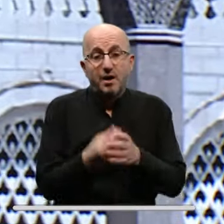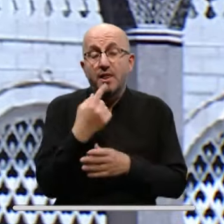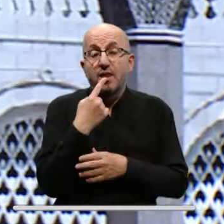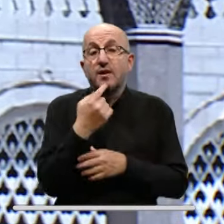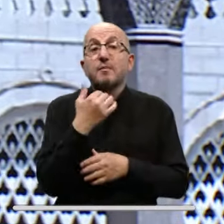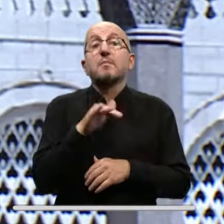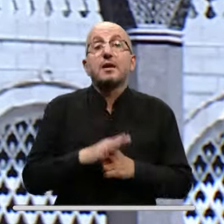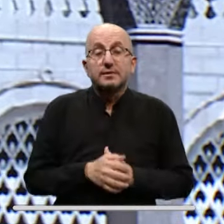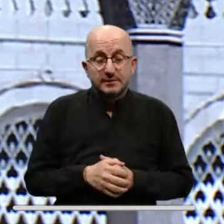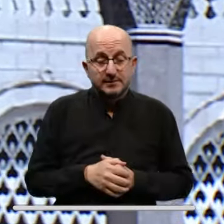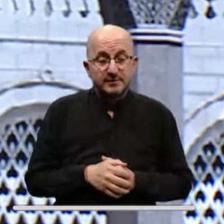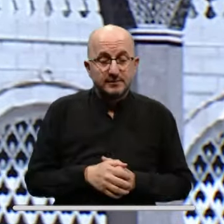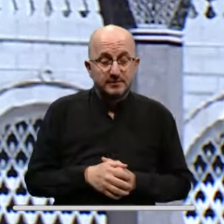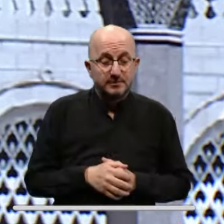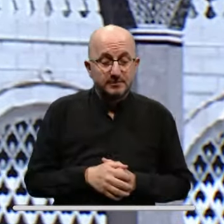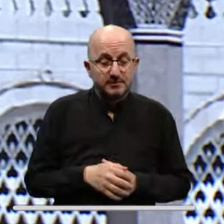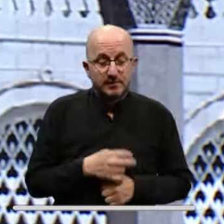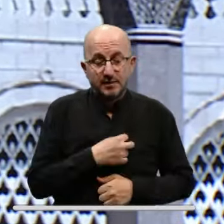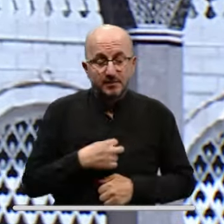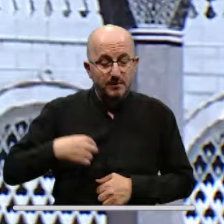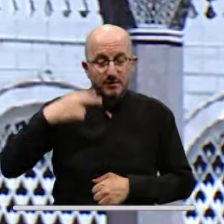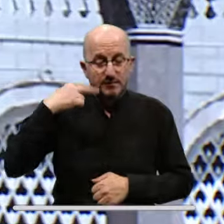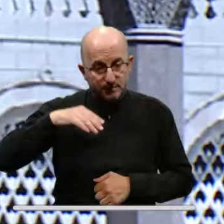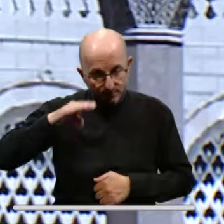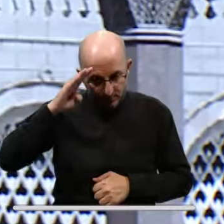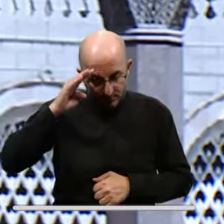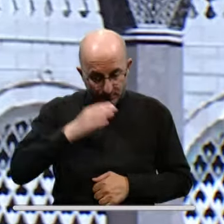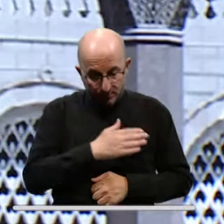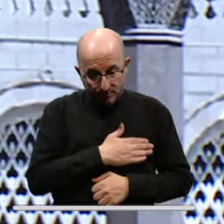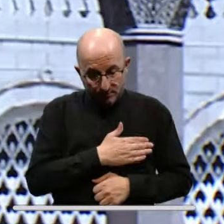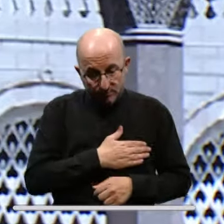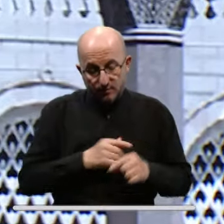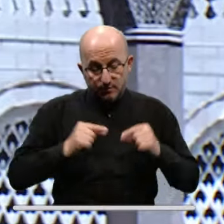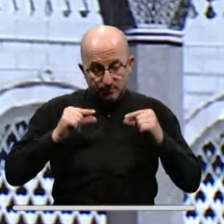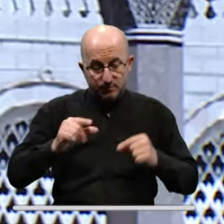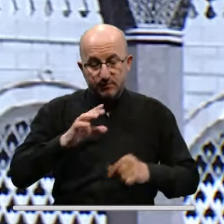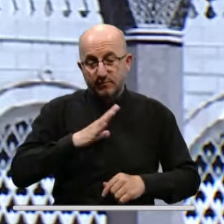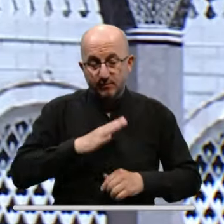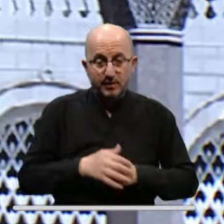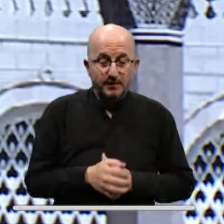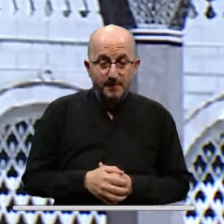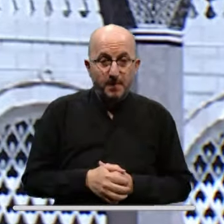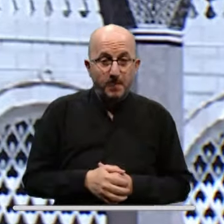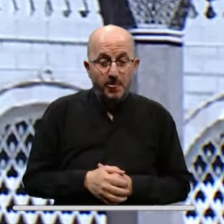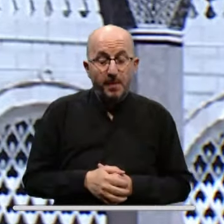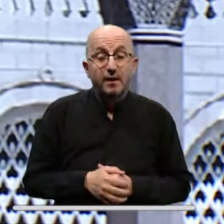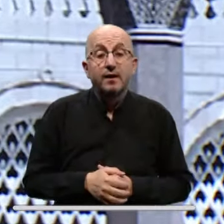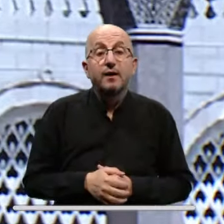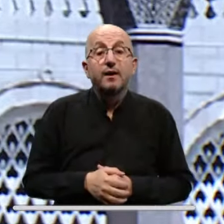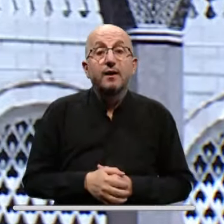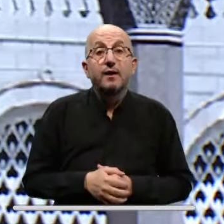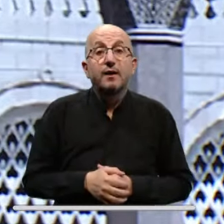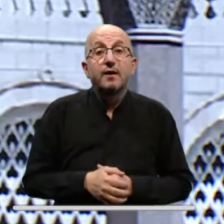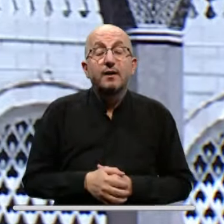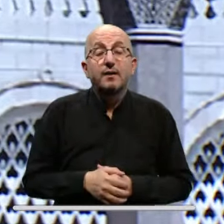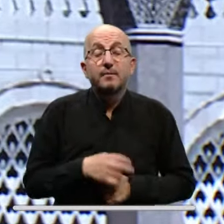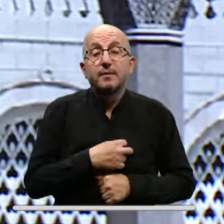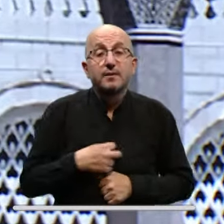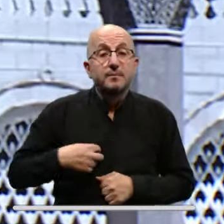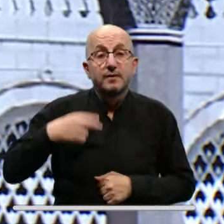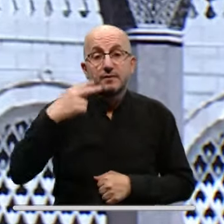diyemeyiz. Hatta Efendimiz Aleyhisselatü Vesselam'ın hadisi var. Siz hadis-i şerif deyince benim başlangıçta bu geldi aklıma. Hazreti